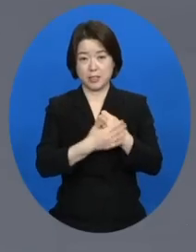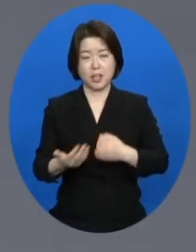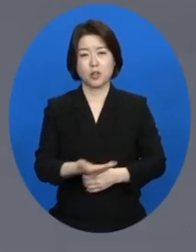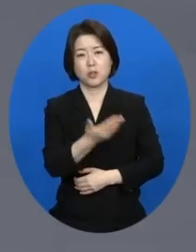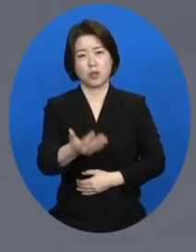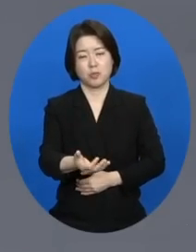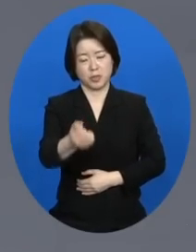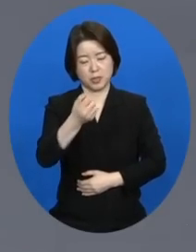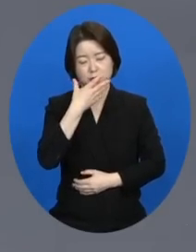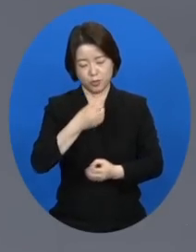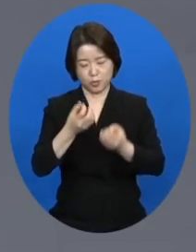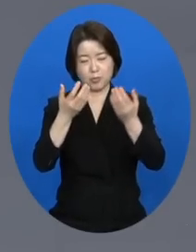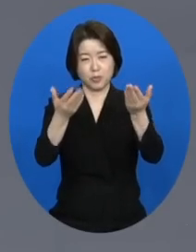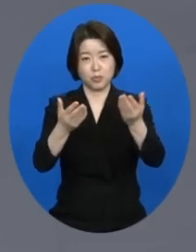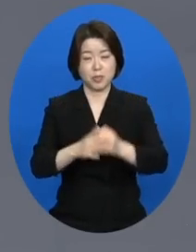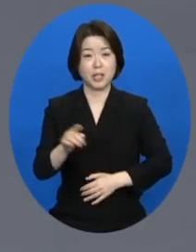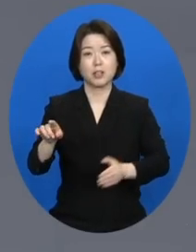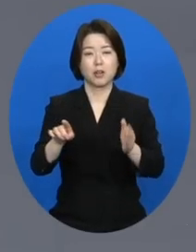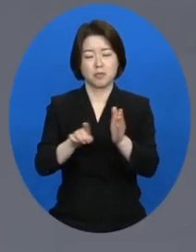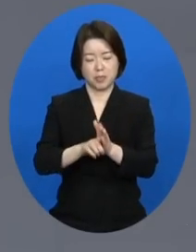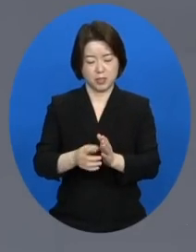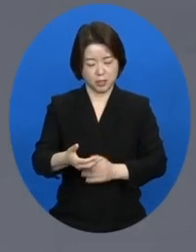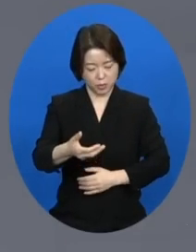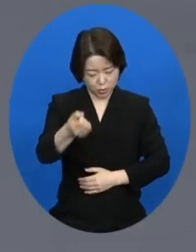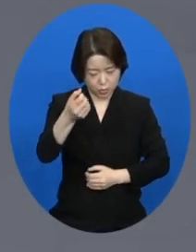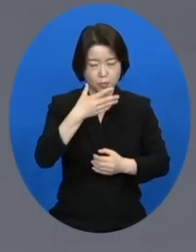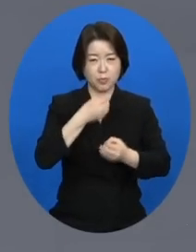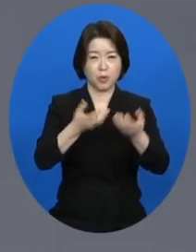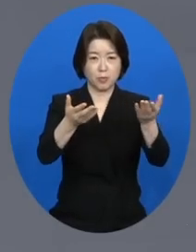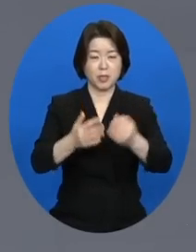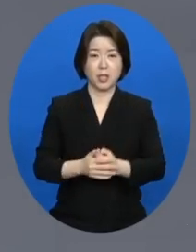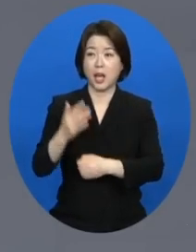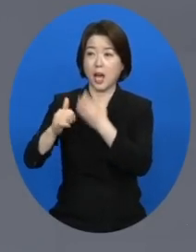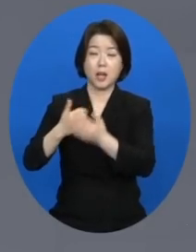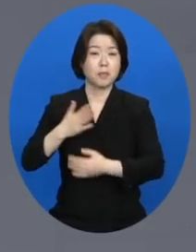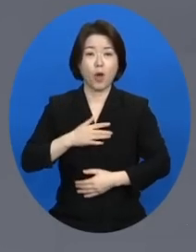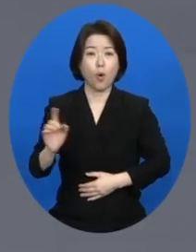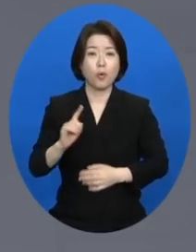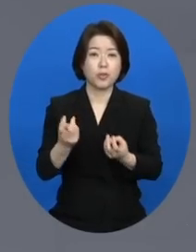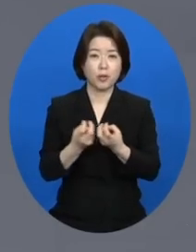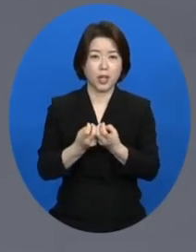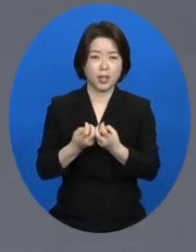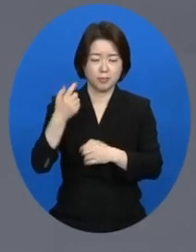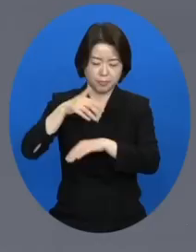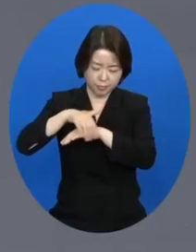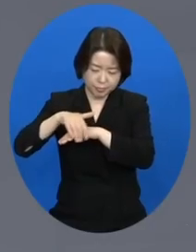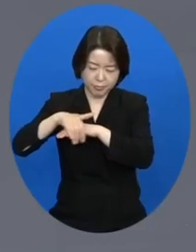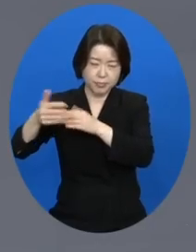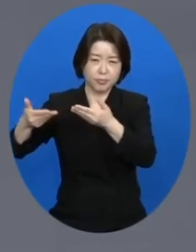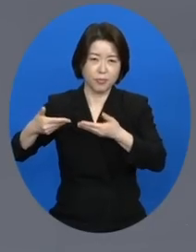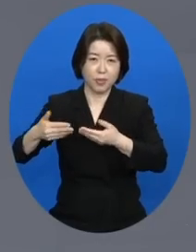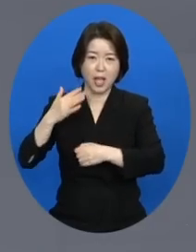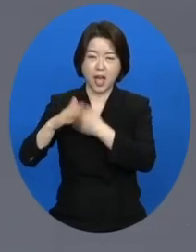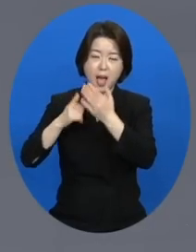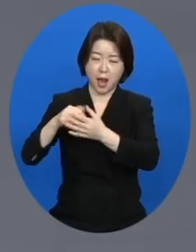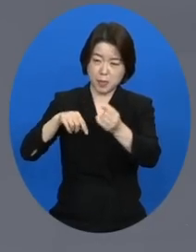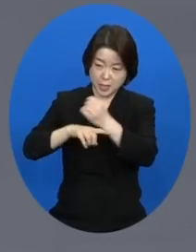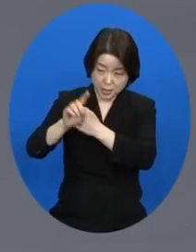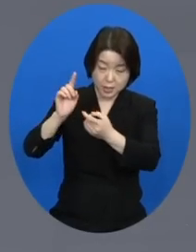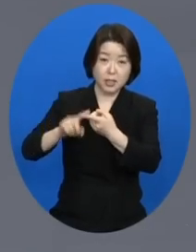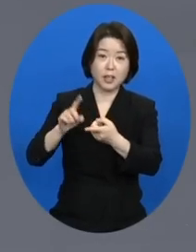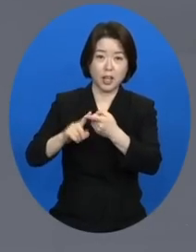있기를 축복합니다. 그를 믿으시길 축복합니다. 하나님은 나를 어떻게 하신다고요? 계획하시고 하나님께서 하나님의